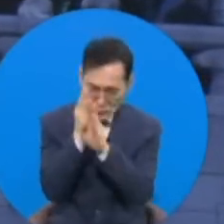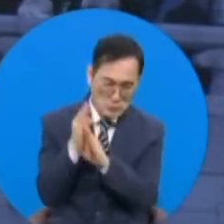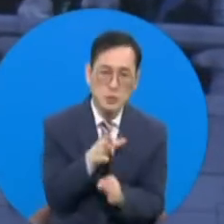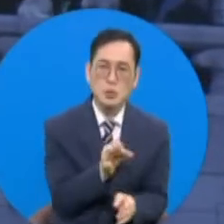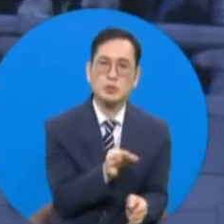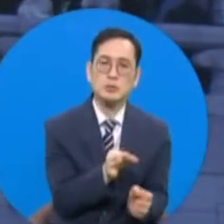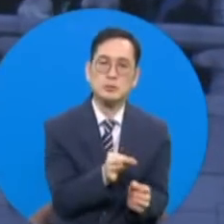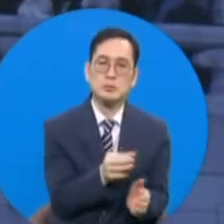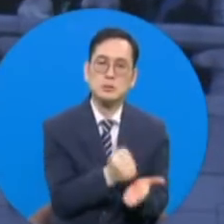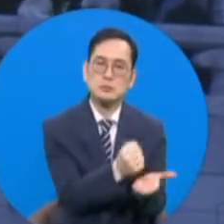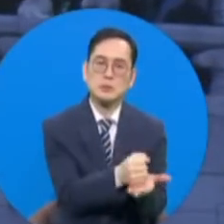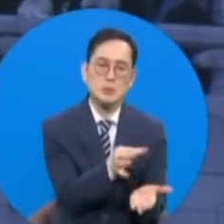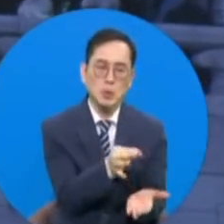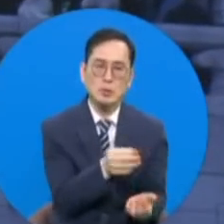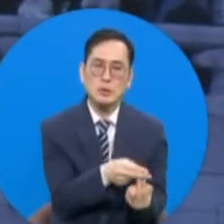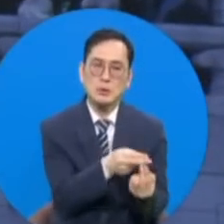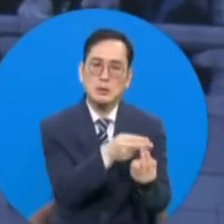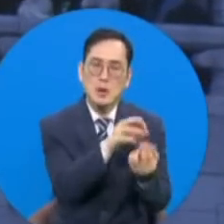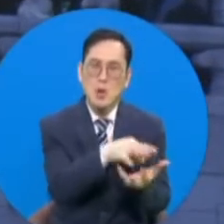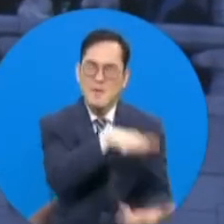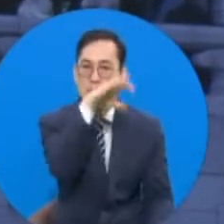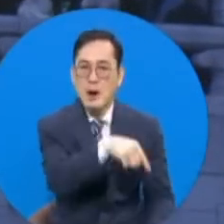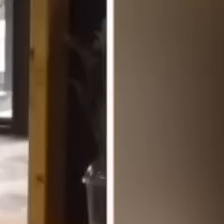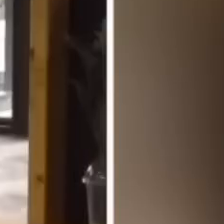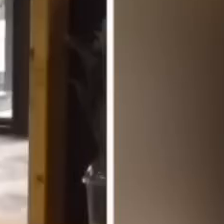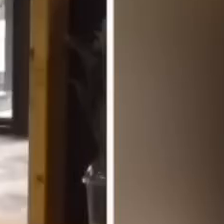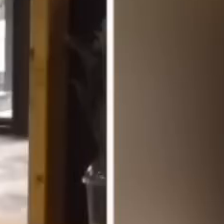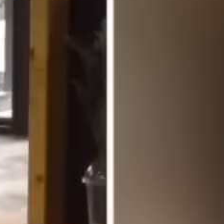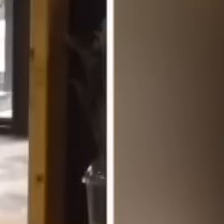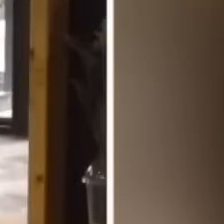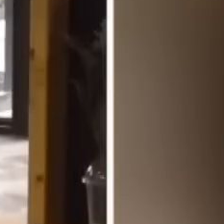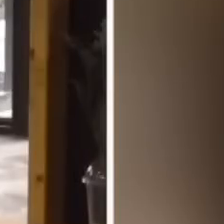거부였습니다 그 장면 들어보시죠